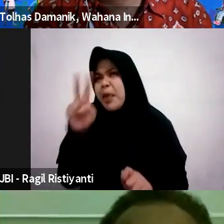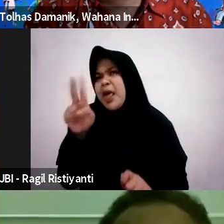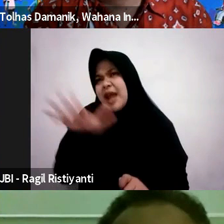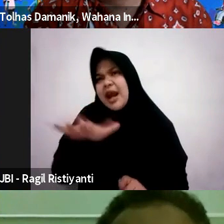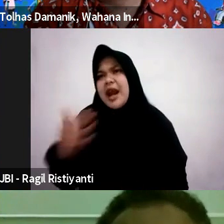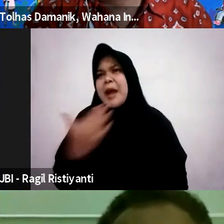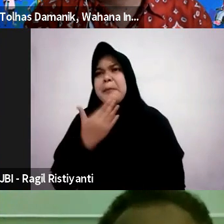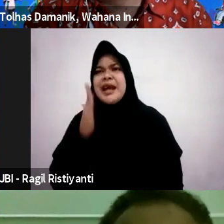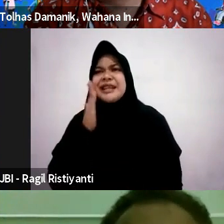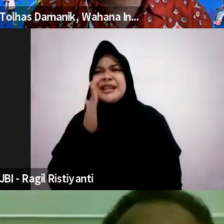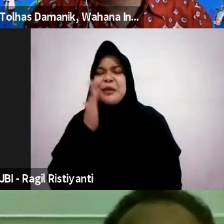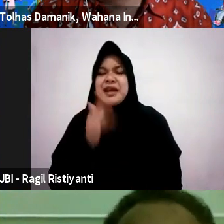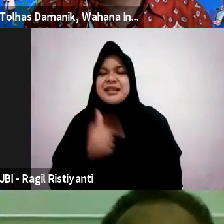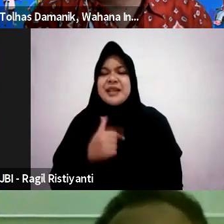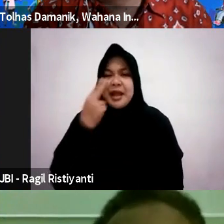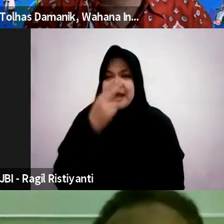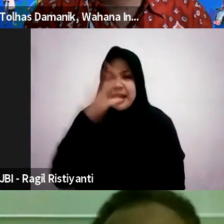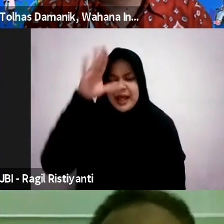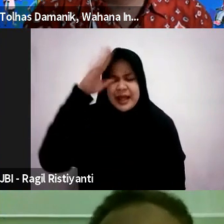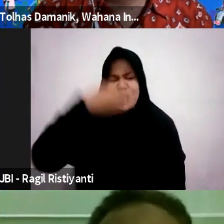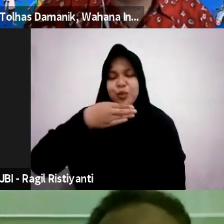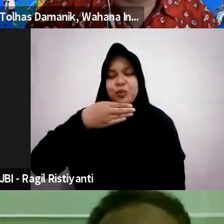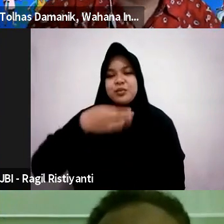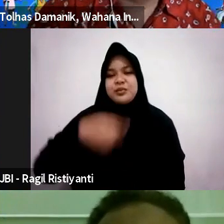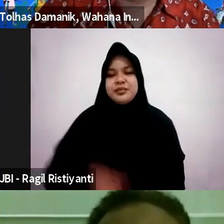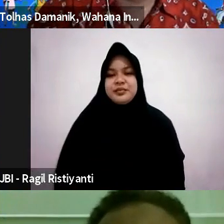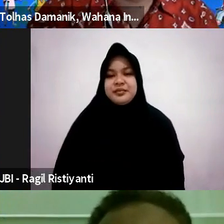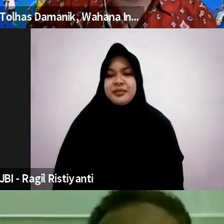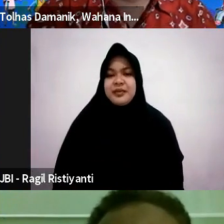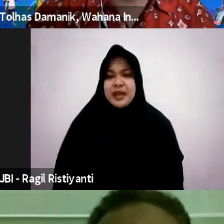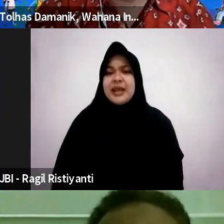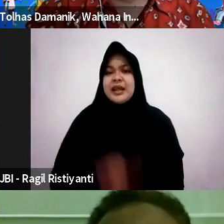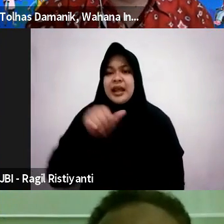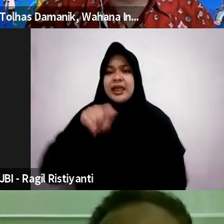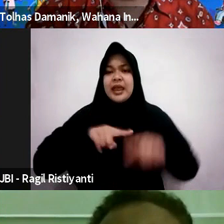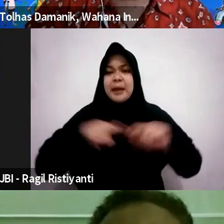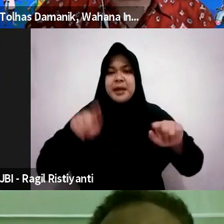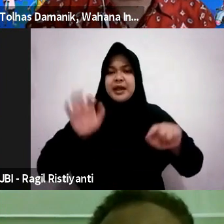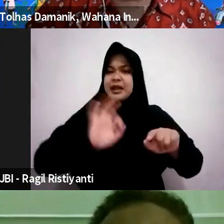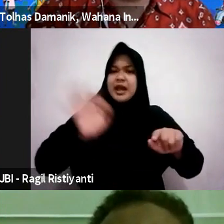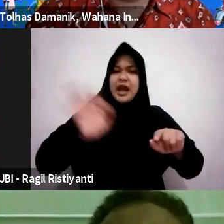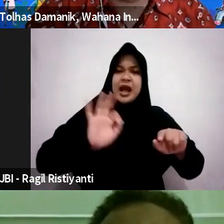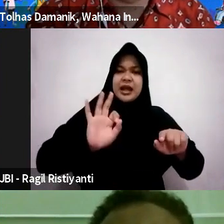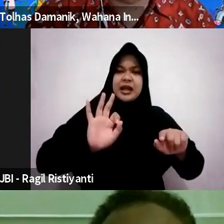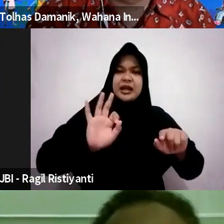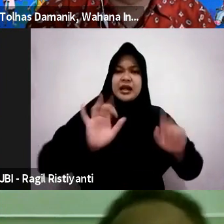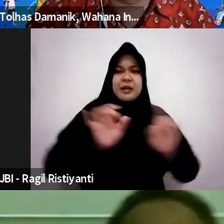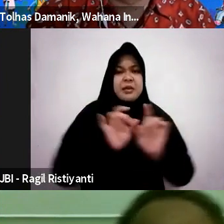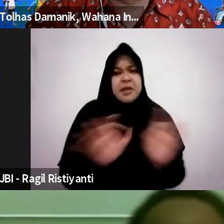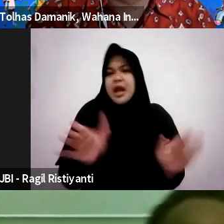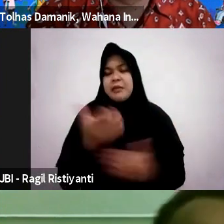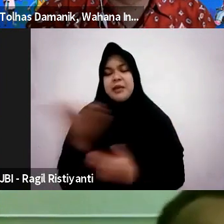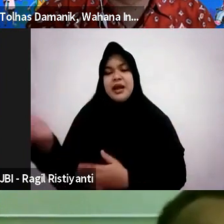remaja memang matanya tertutup gitu Ival tertutup tapi tidak ada yang membedakan mereka